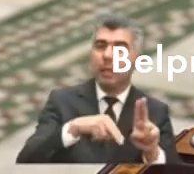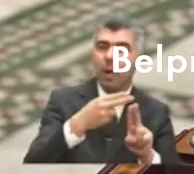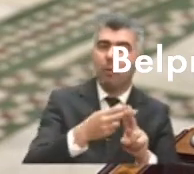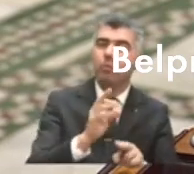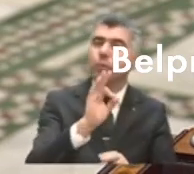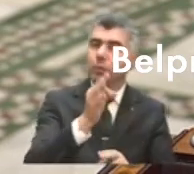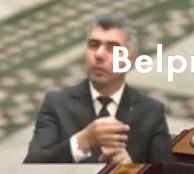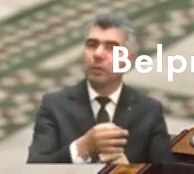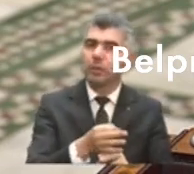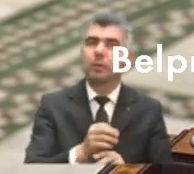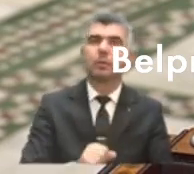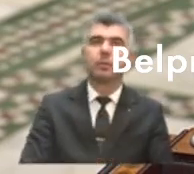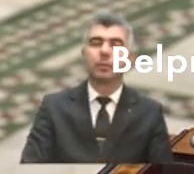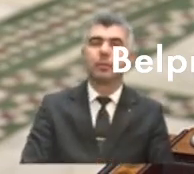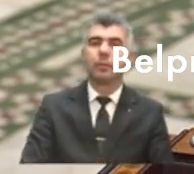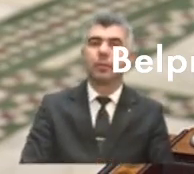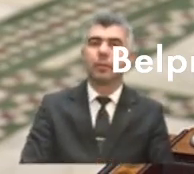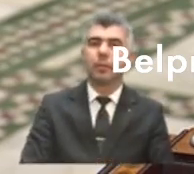الصحه.